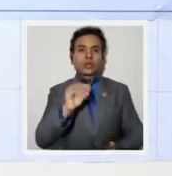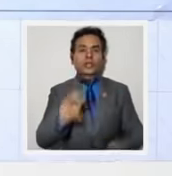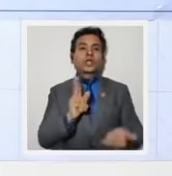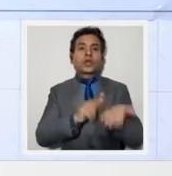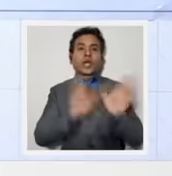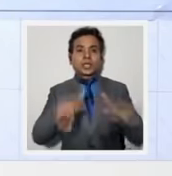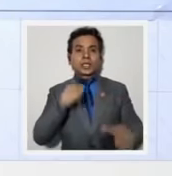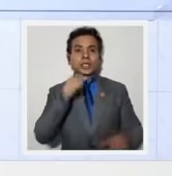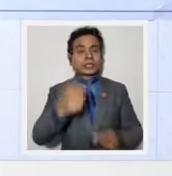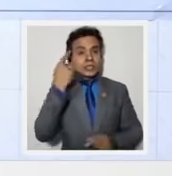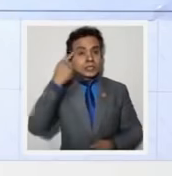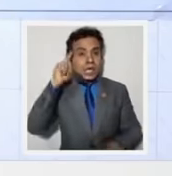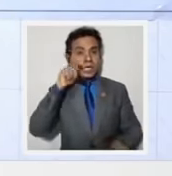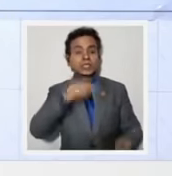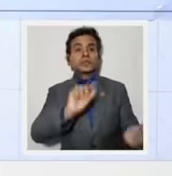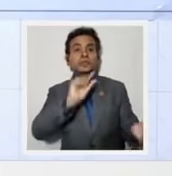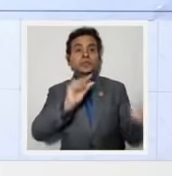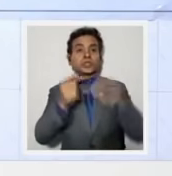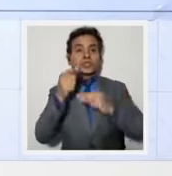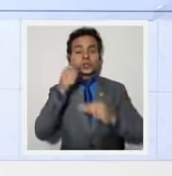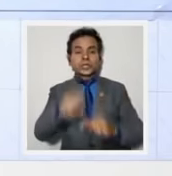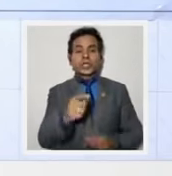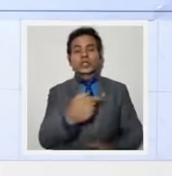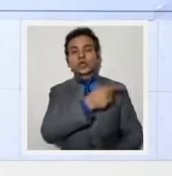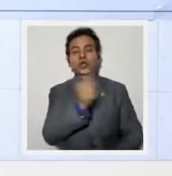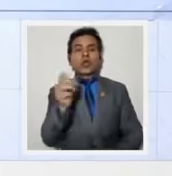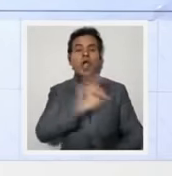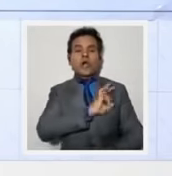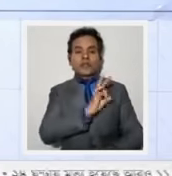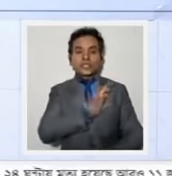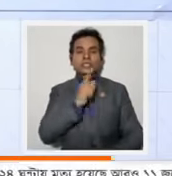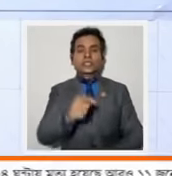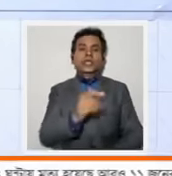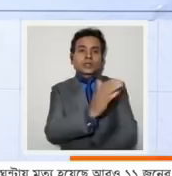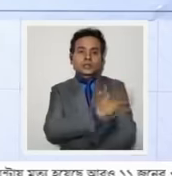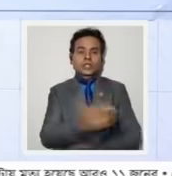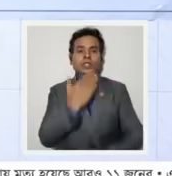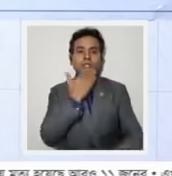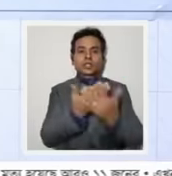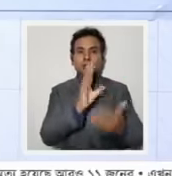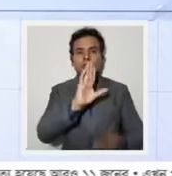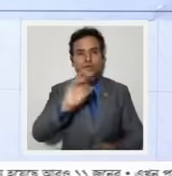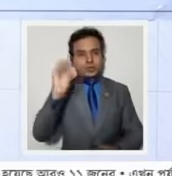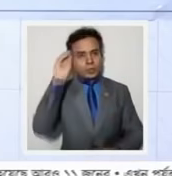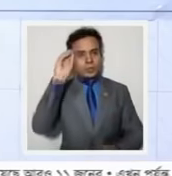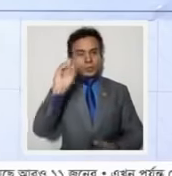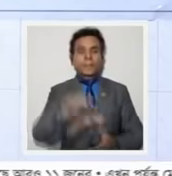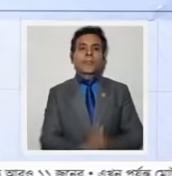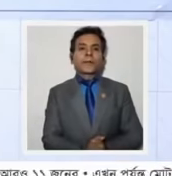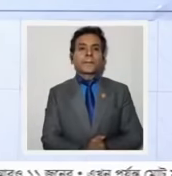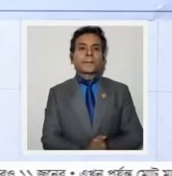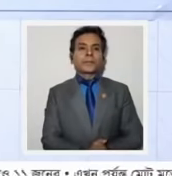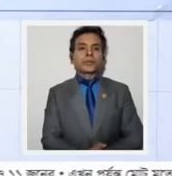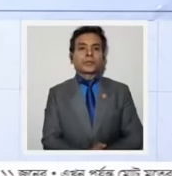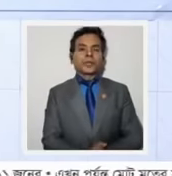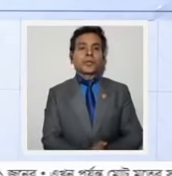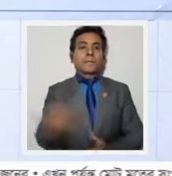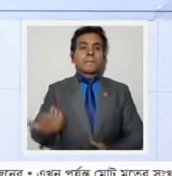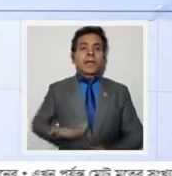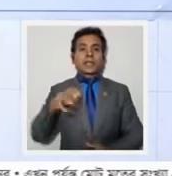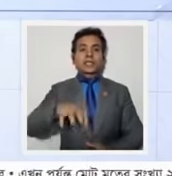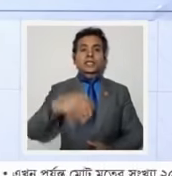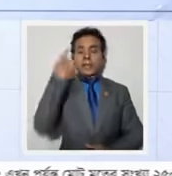এবং দেশের মানুষকে সেবা দিচ্ছেন। অনেক অনেক কৃতজ্ঞতা এবং ধন্যবাদ এই প্রতিষ্ঠানের সকল পর্যায়ের কর্মকর্তা